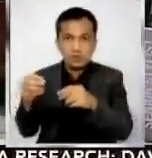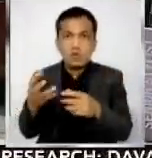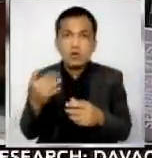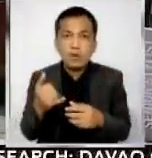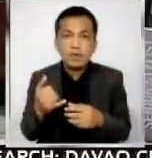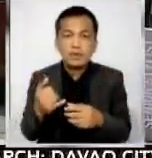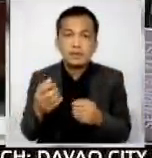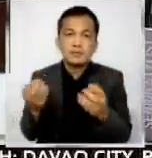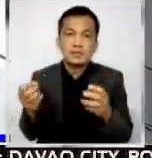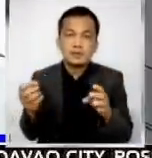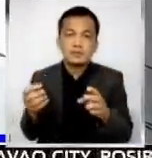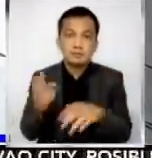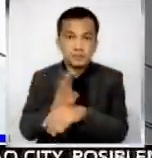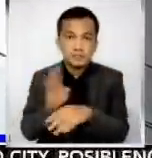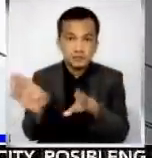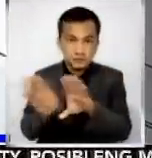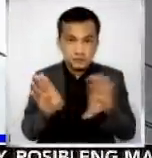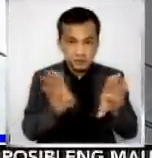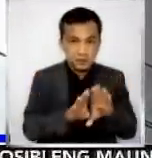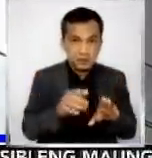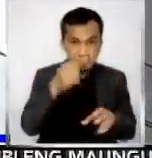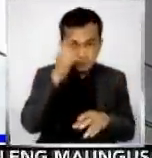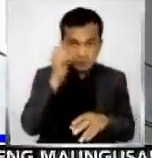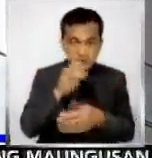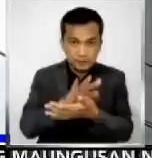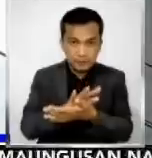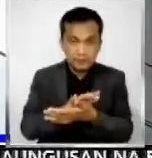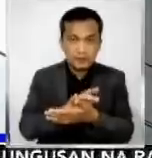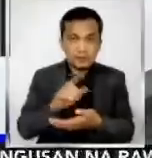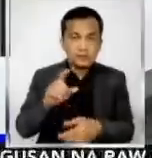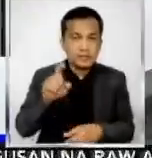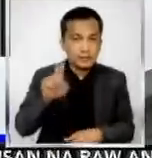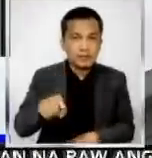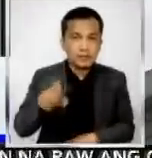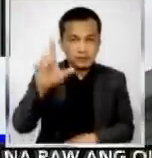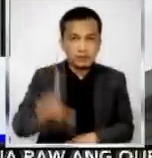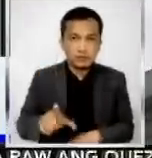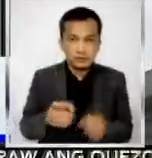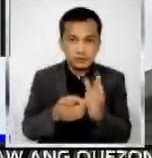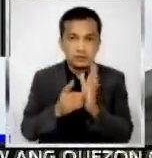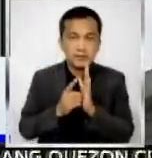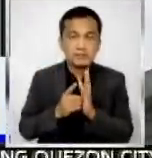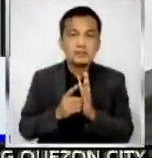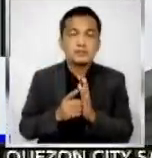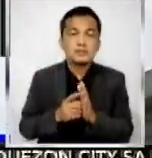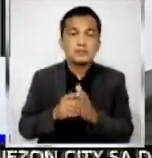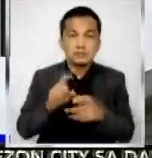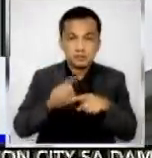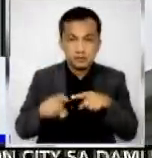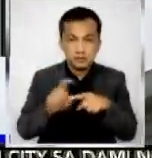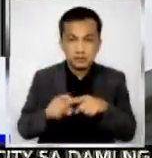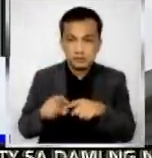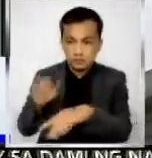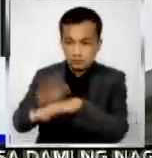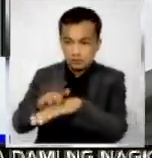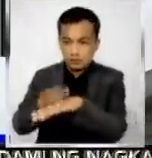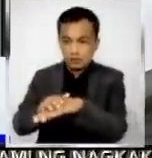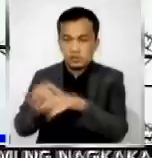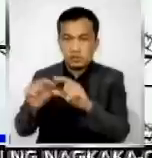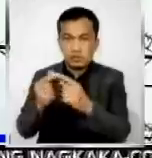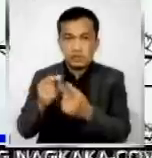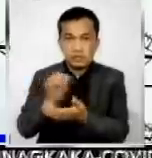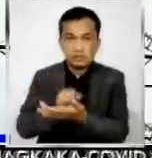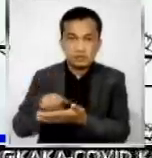operasyon dahil sa pandemya, kaya't mas mababa dapat ang demand sa kuryente. Kaya ang babala ng grupong Institute for Climate and Sustainable